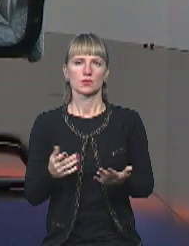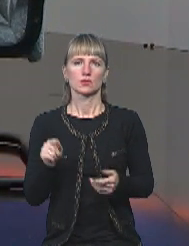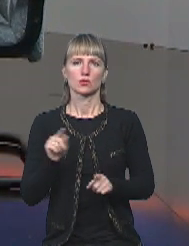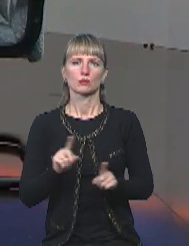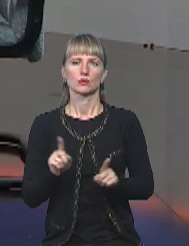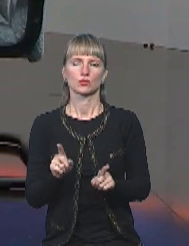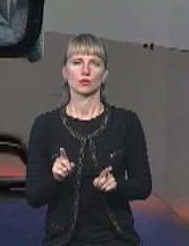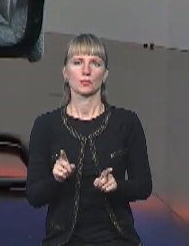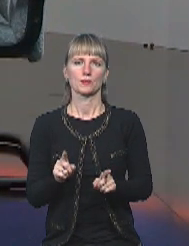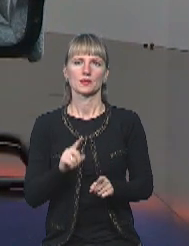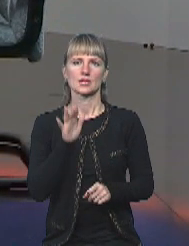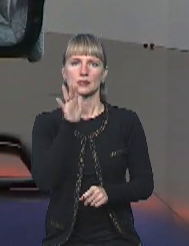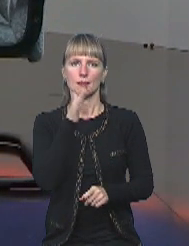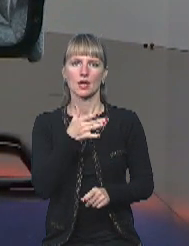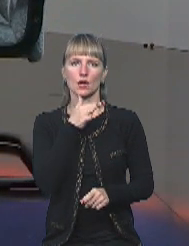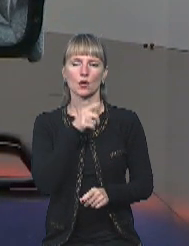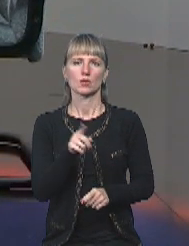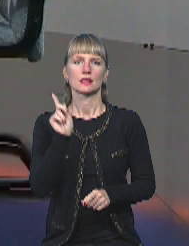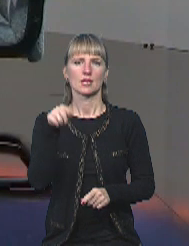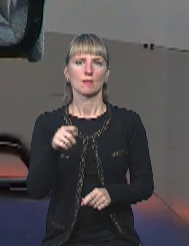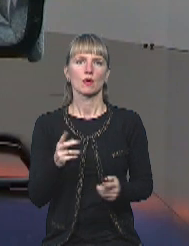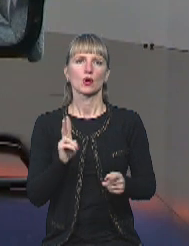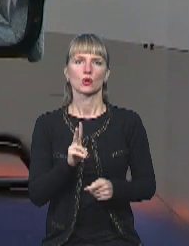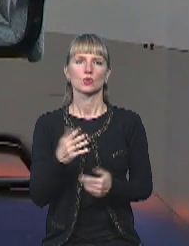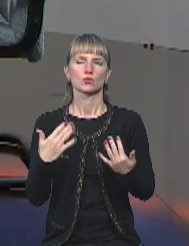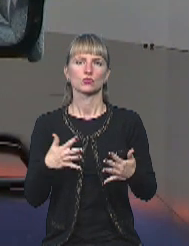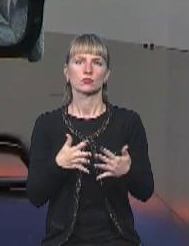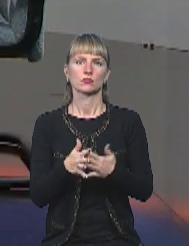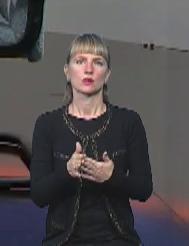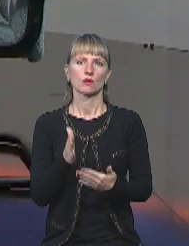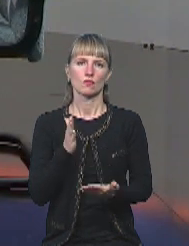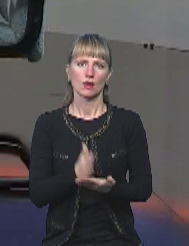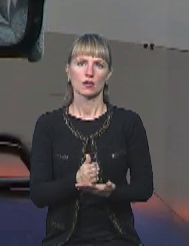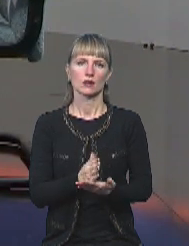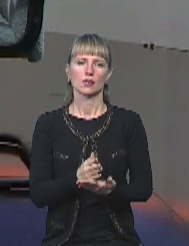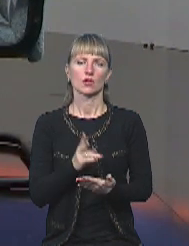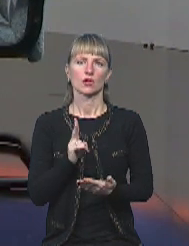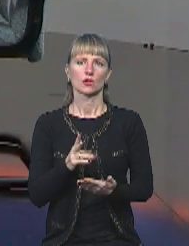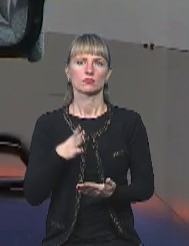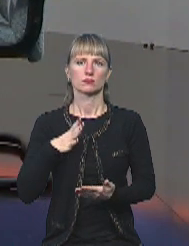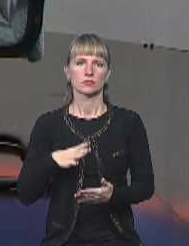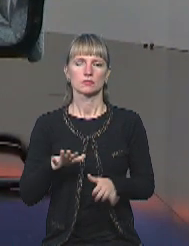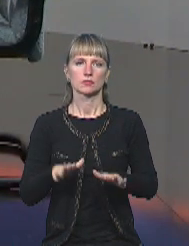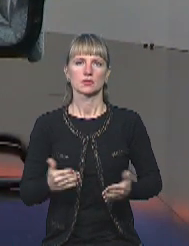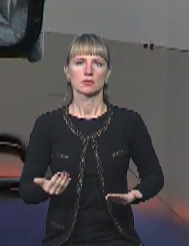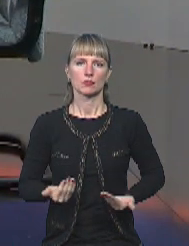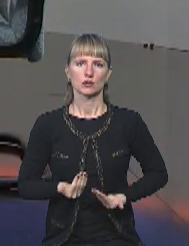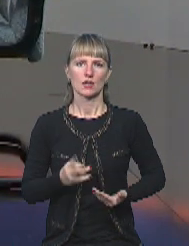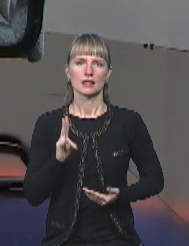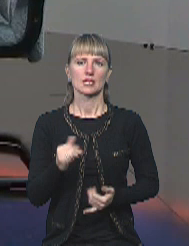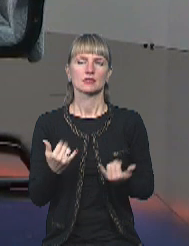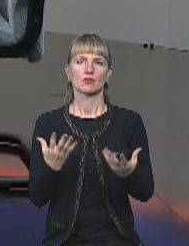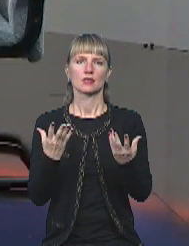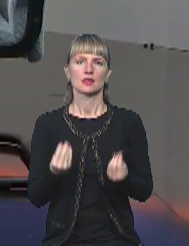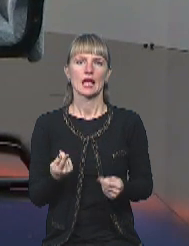це... За 5 років там хтось вже інтегрувався, хтось звик з новим місцем проживання, але наразі на сьогоднішній день